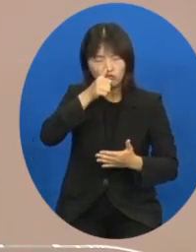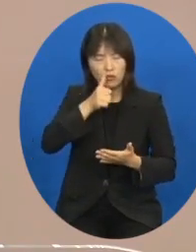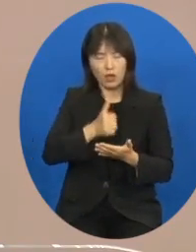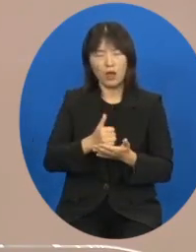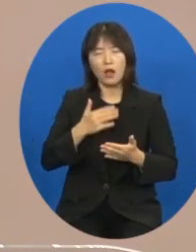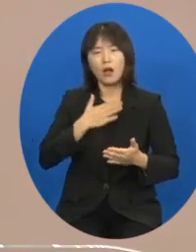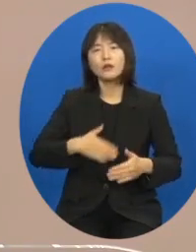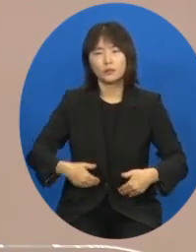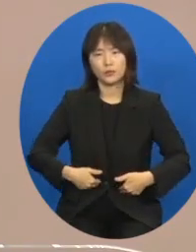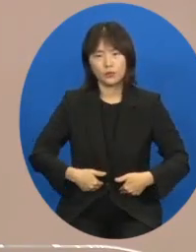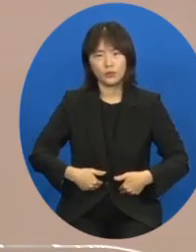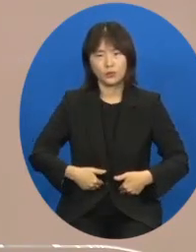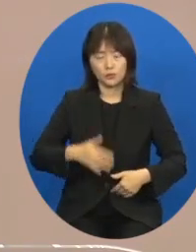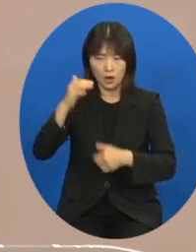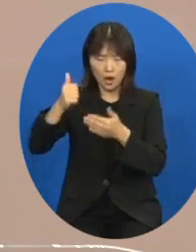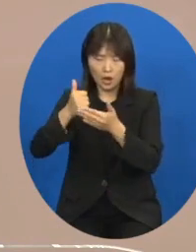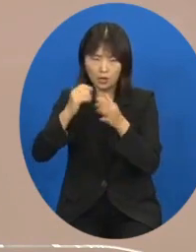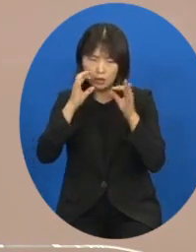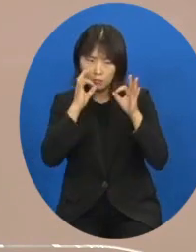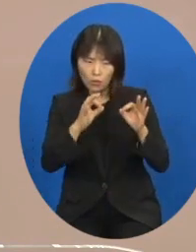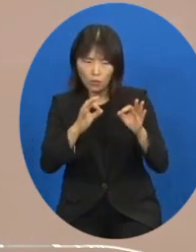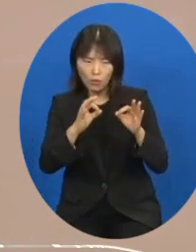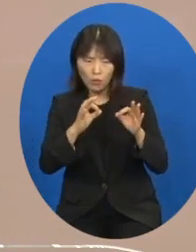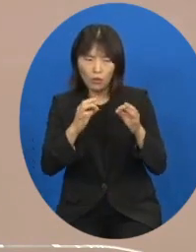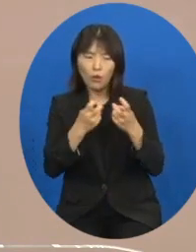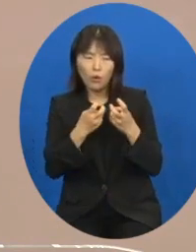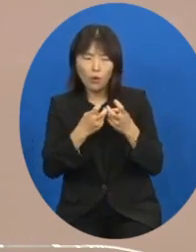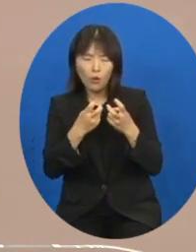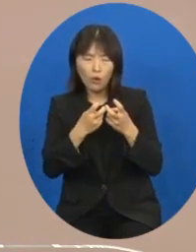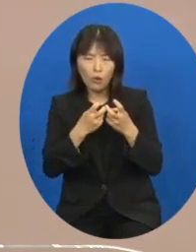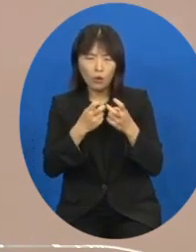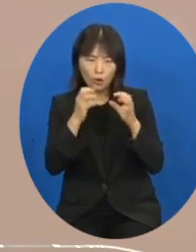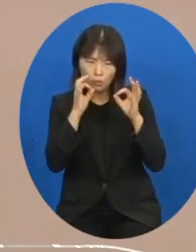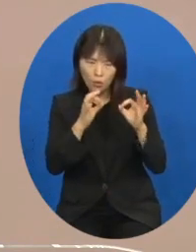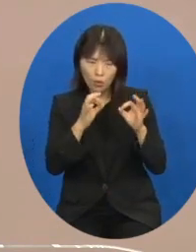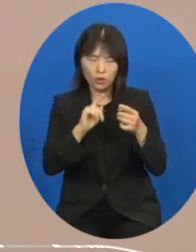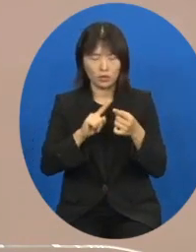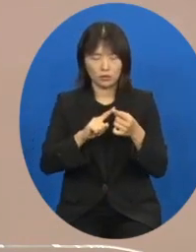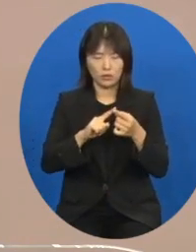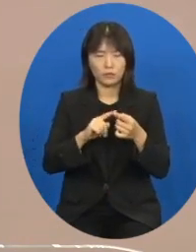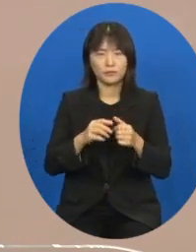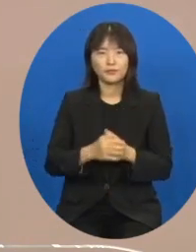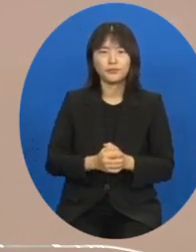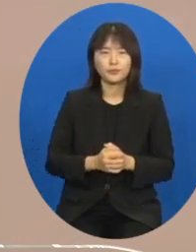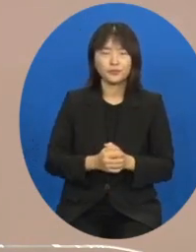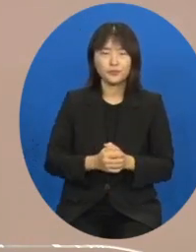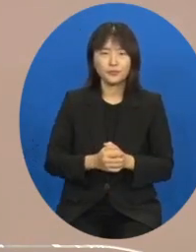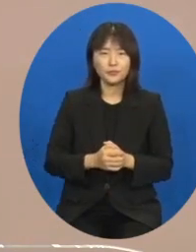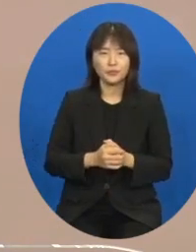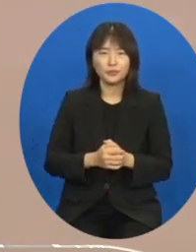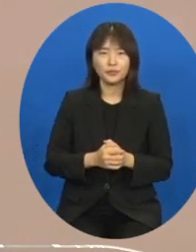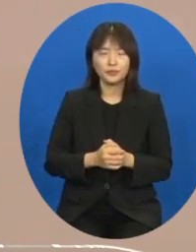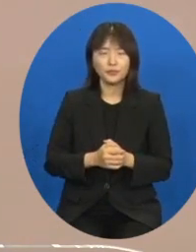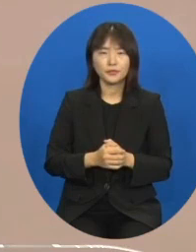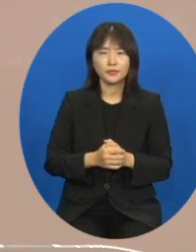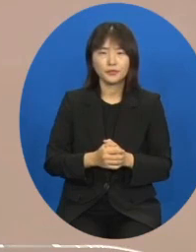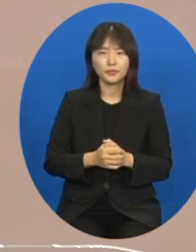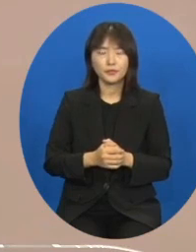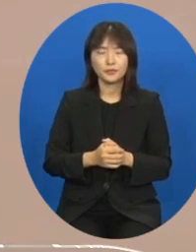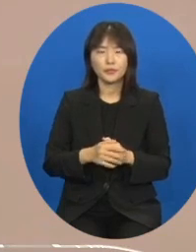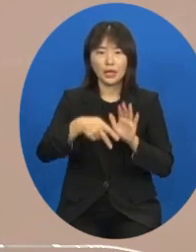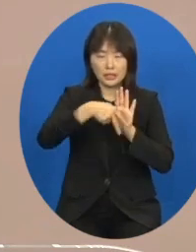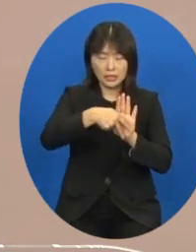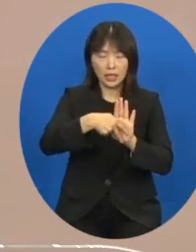합니다. 하나님이 보실 때는 어떻게 보이실까? 이사야 선지자는 우리가